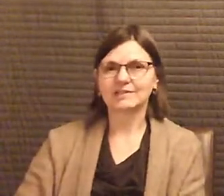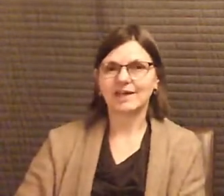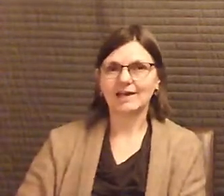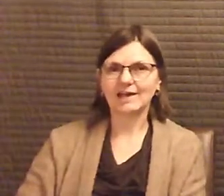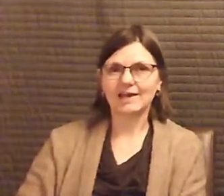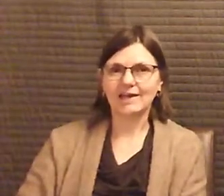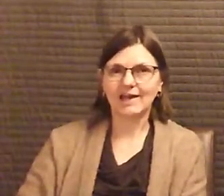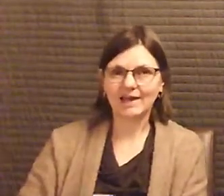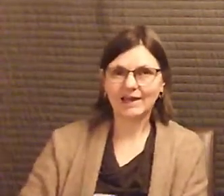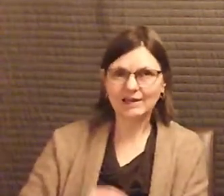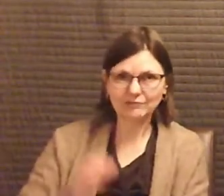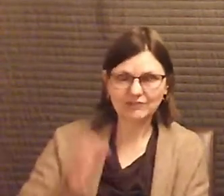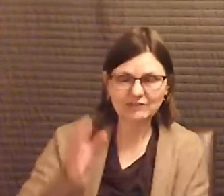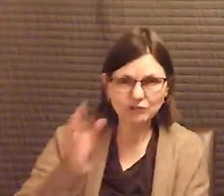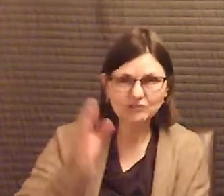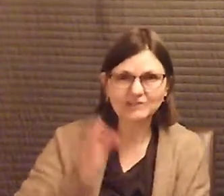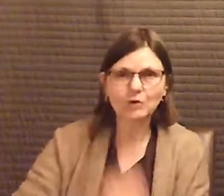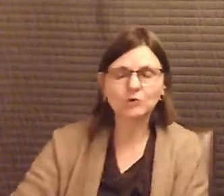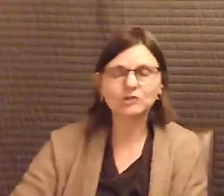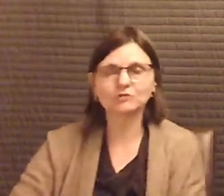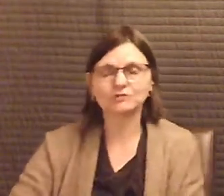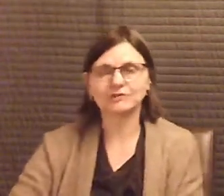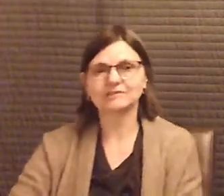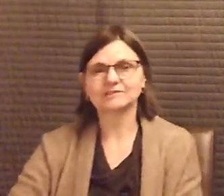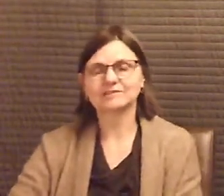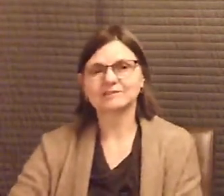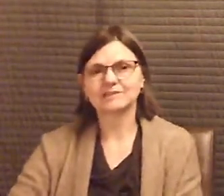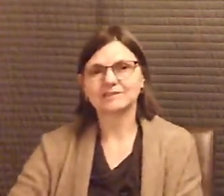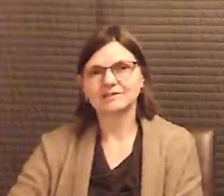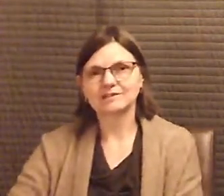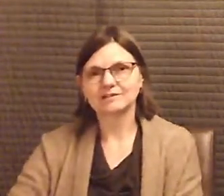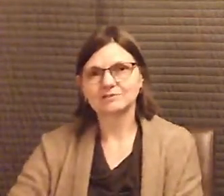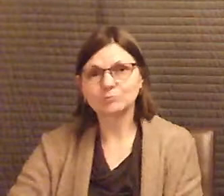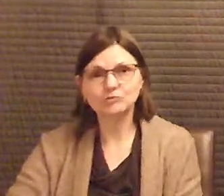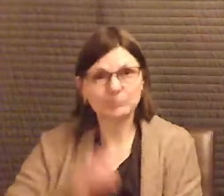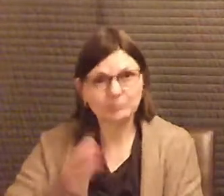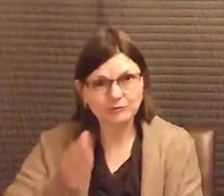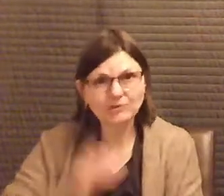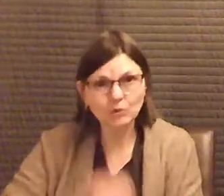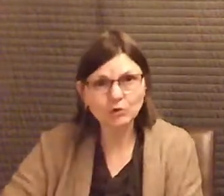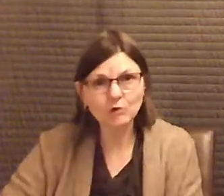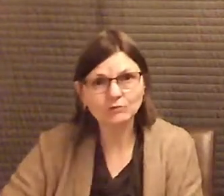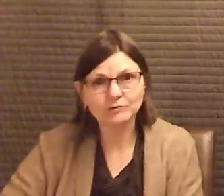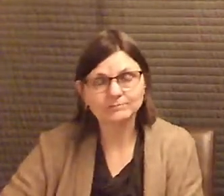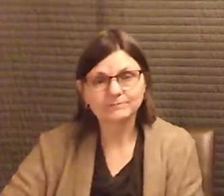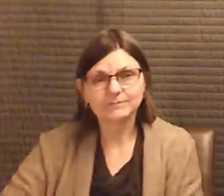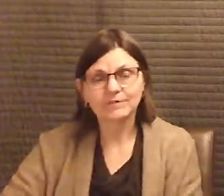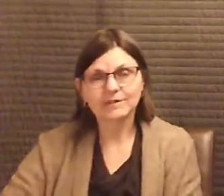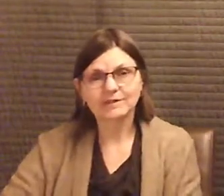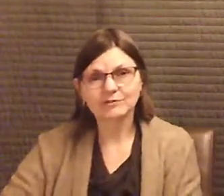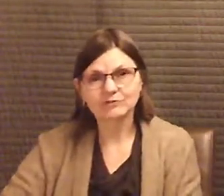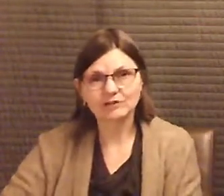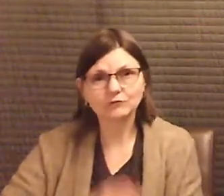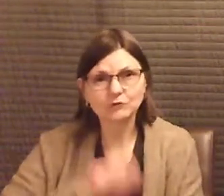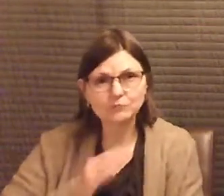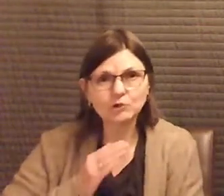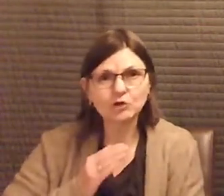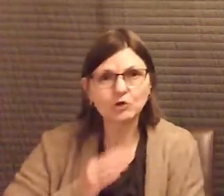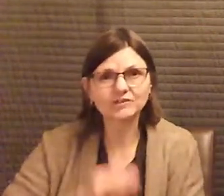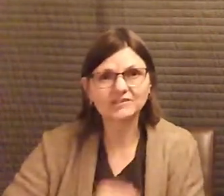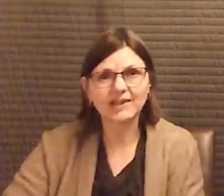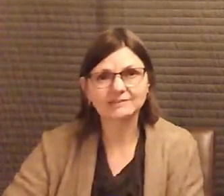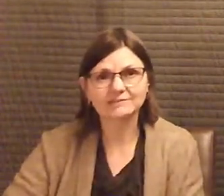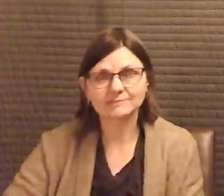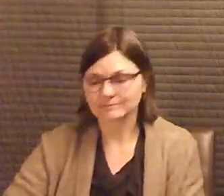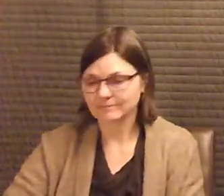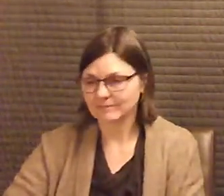instruction instructies aan cardio ze to believe bijpraten ze moest ik weet ook geloof zonder kind was zodat ze voorspoedig